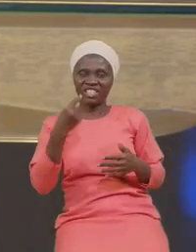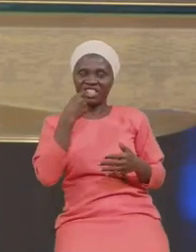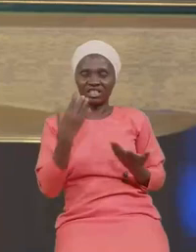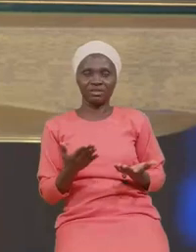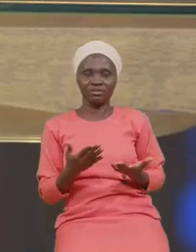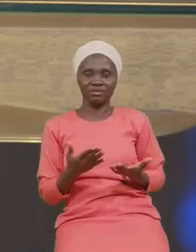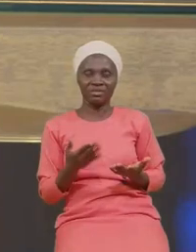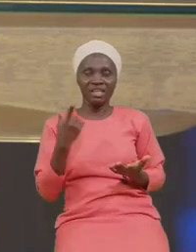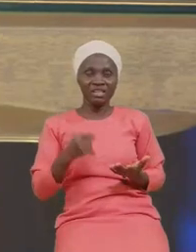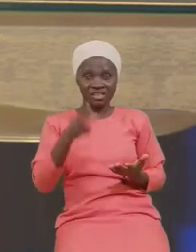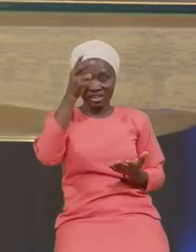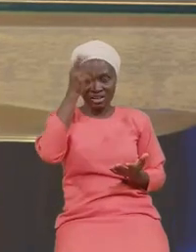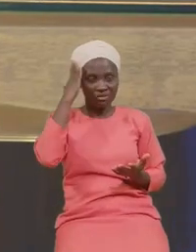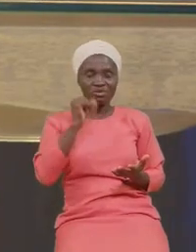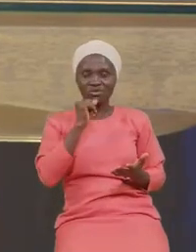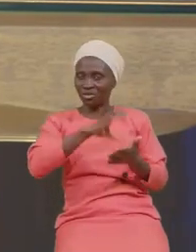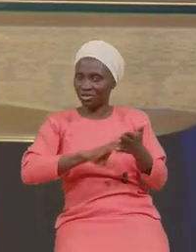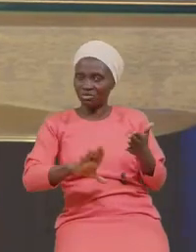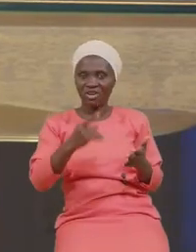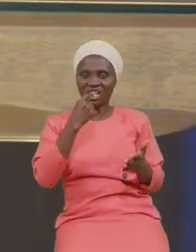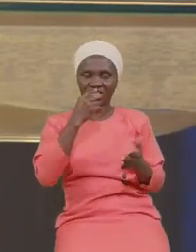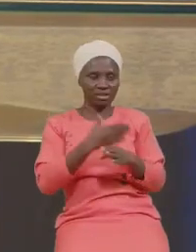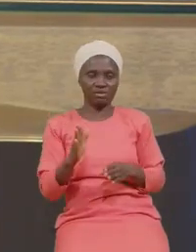va pas ôter tes dents